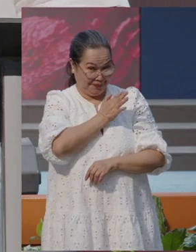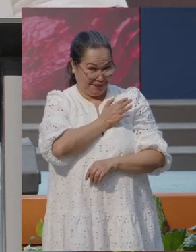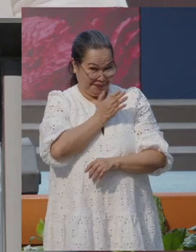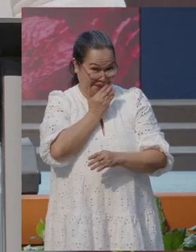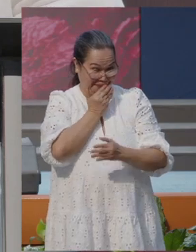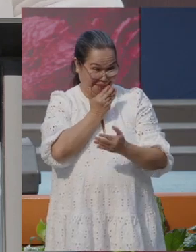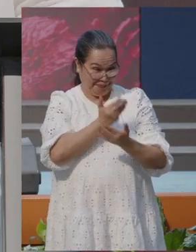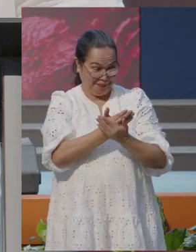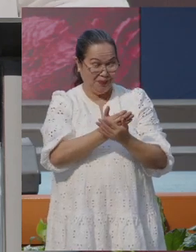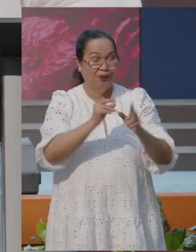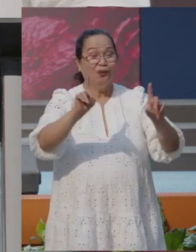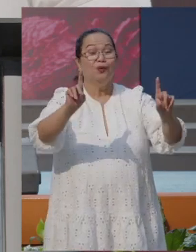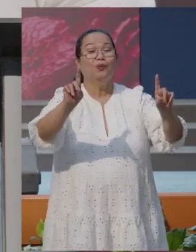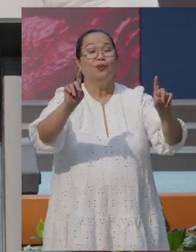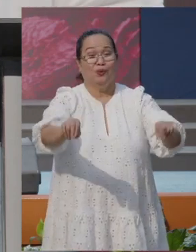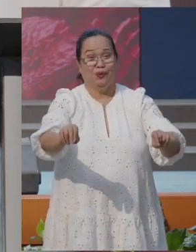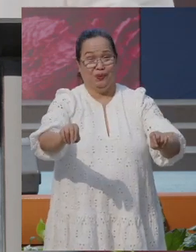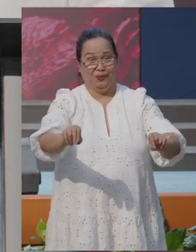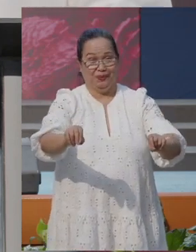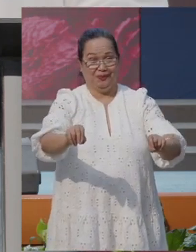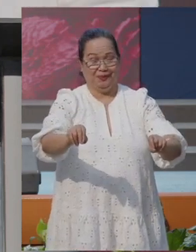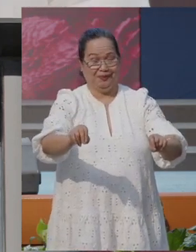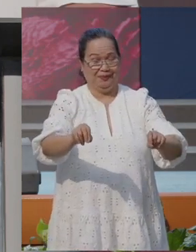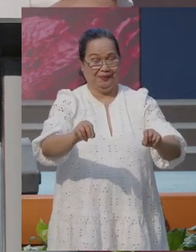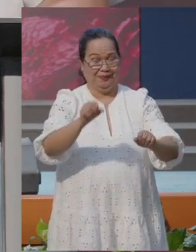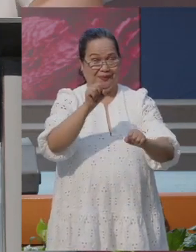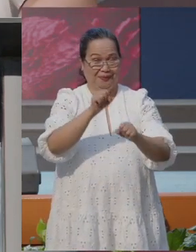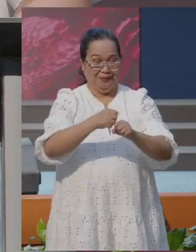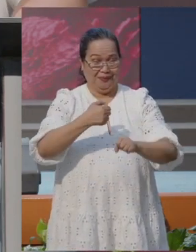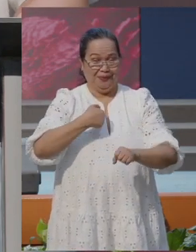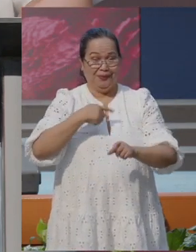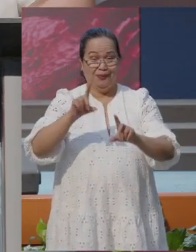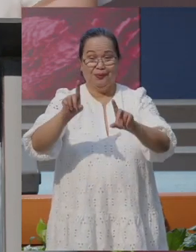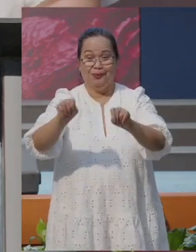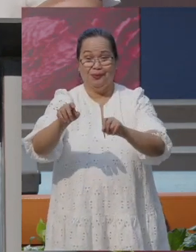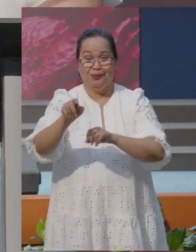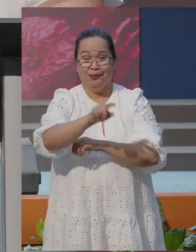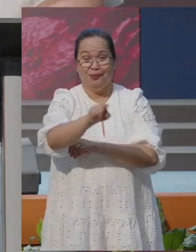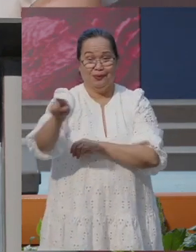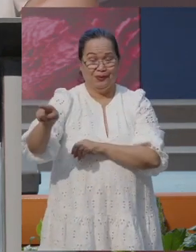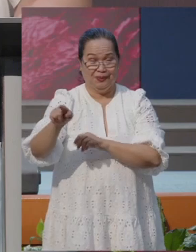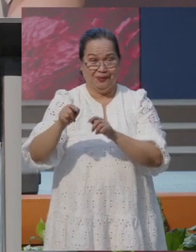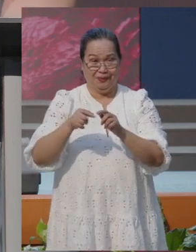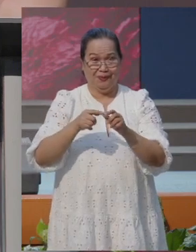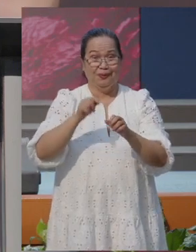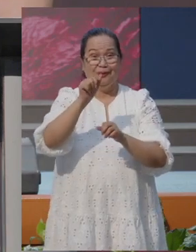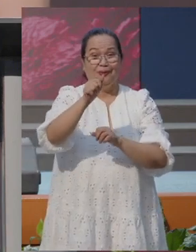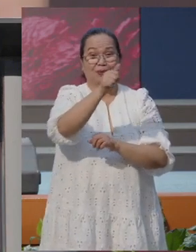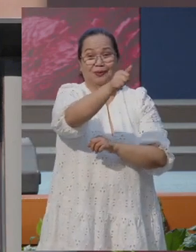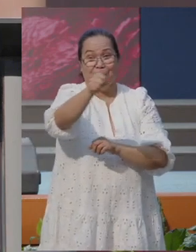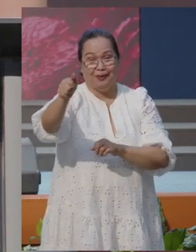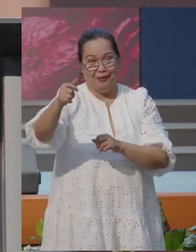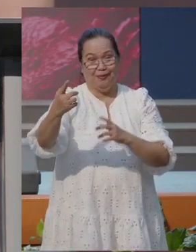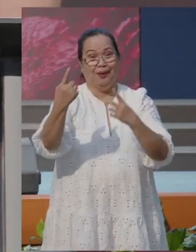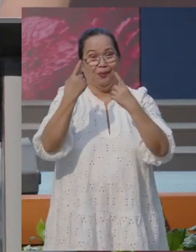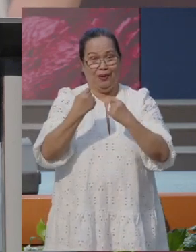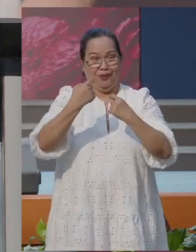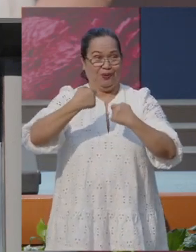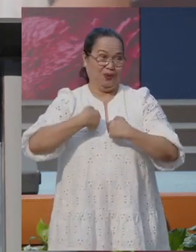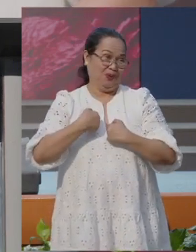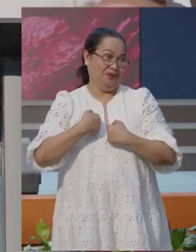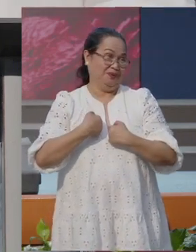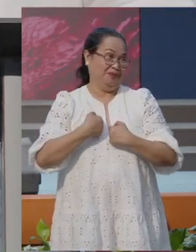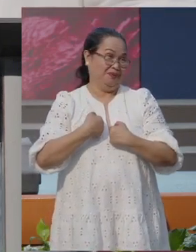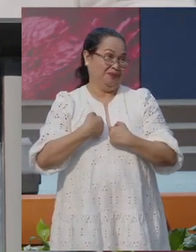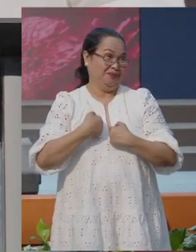Do, sabi niya, as you wish that others would do to you, do so to them. Positive.